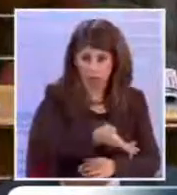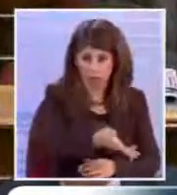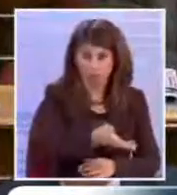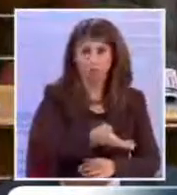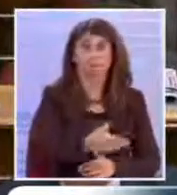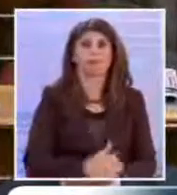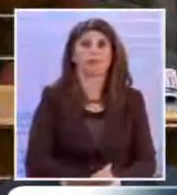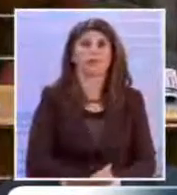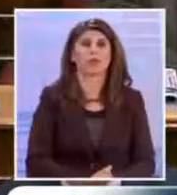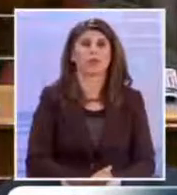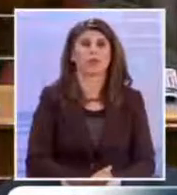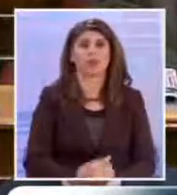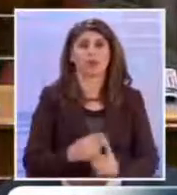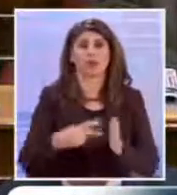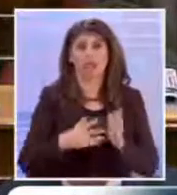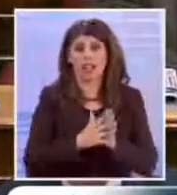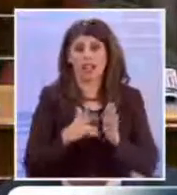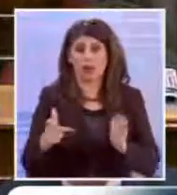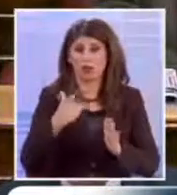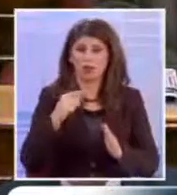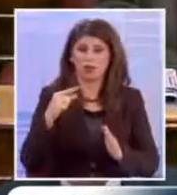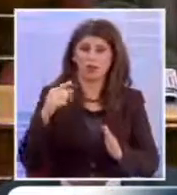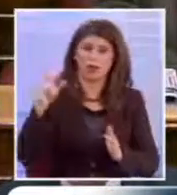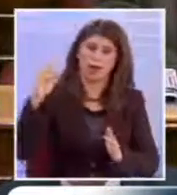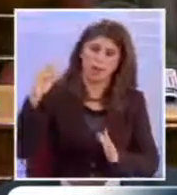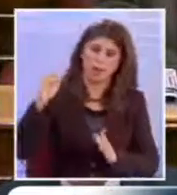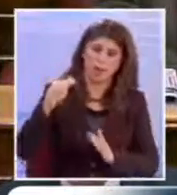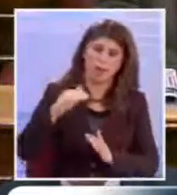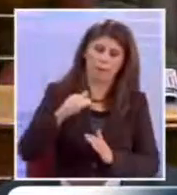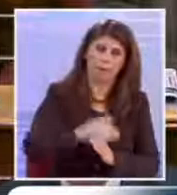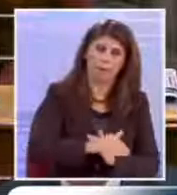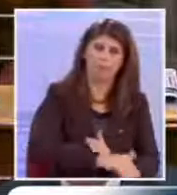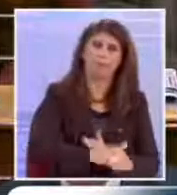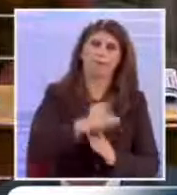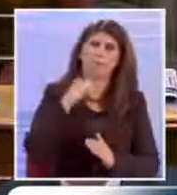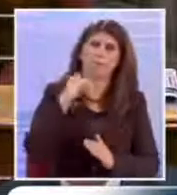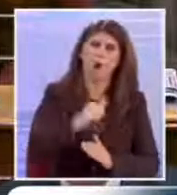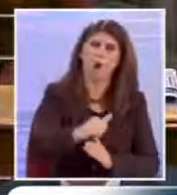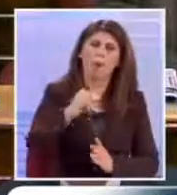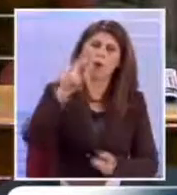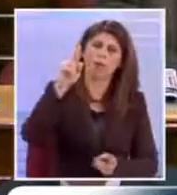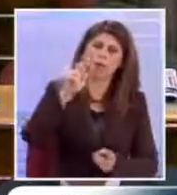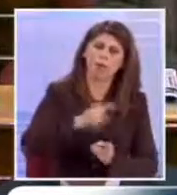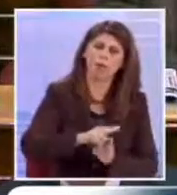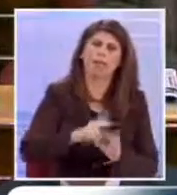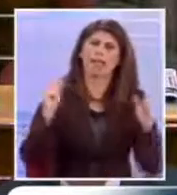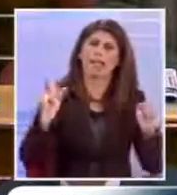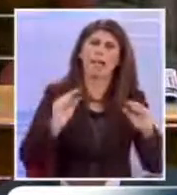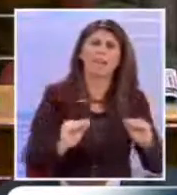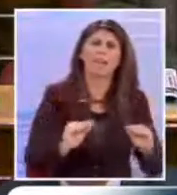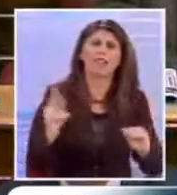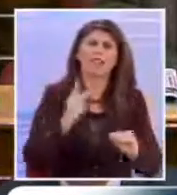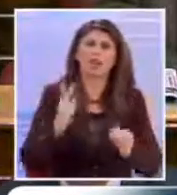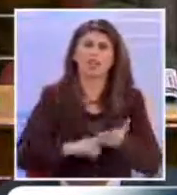το 18, άρα μια φθήνουσα πορεία των δαπανών για την υγεία, την παιδεία, την κοινωνική ασφάλιση,